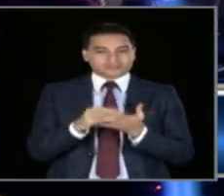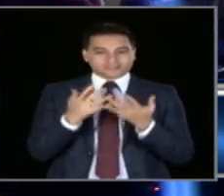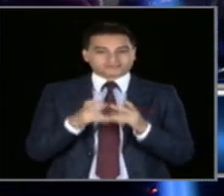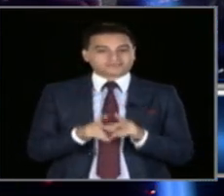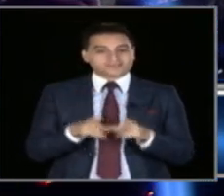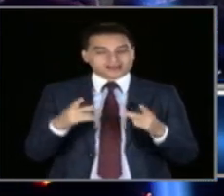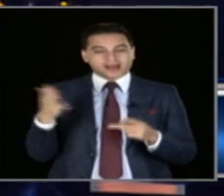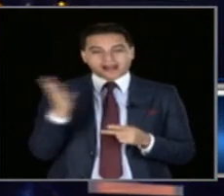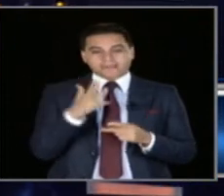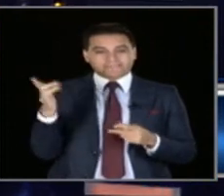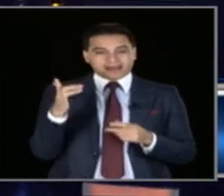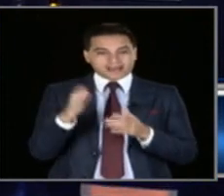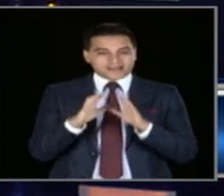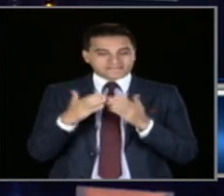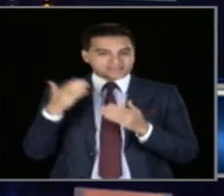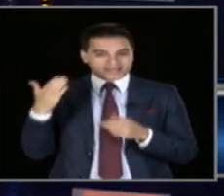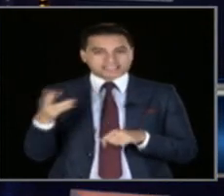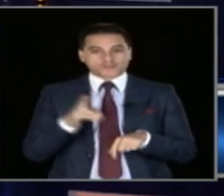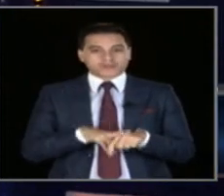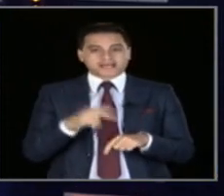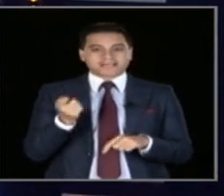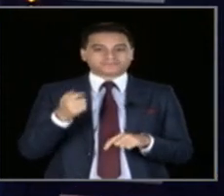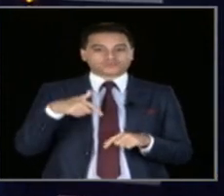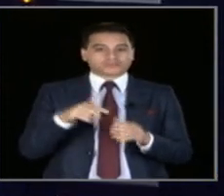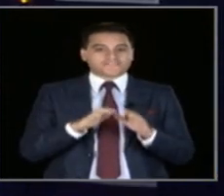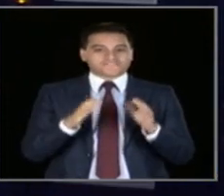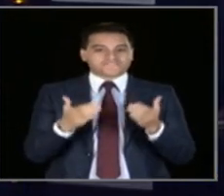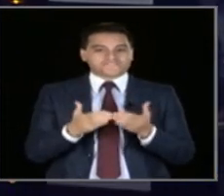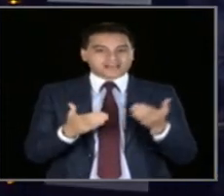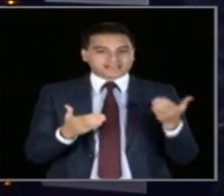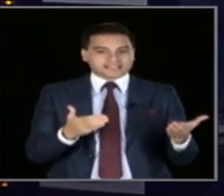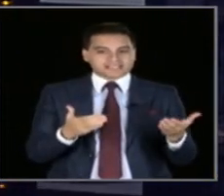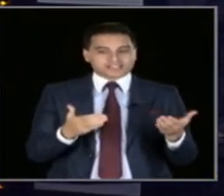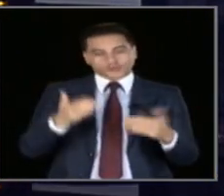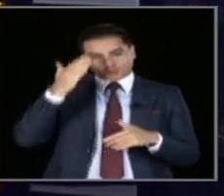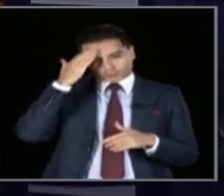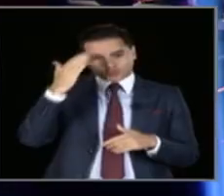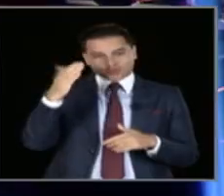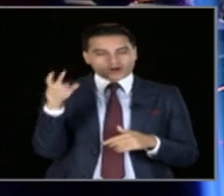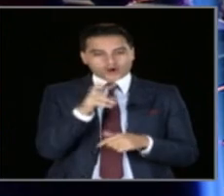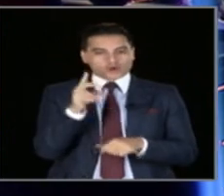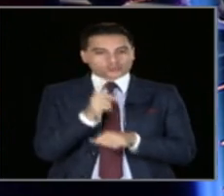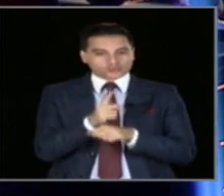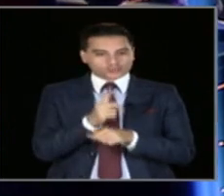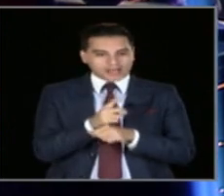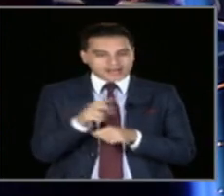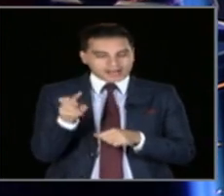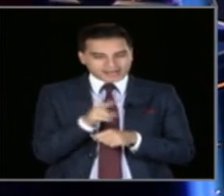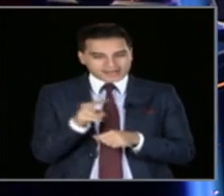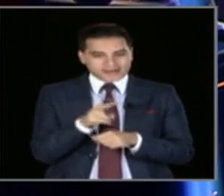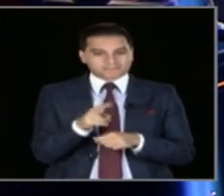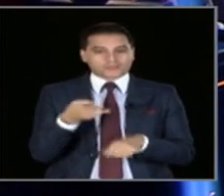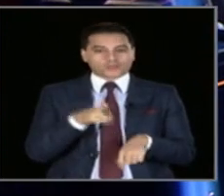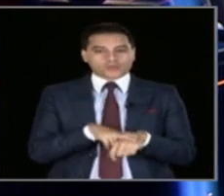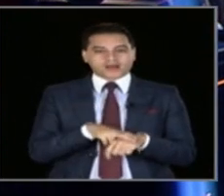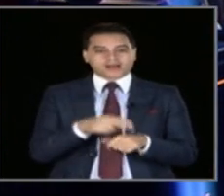اتغيرت، 100 التعالب، 65 ابو الهول، وشكرا لمحمود واحمد طارق،